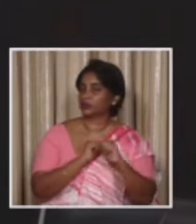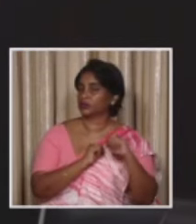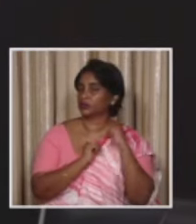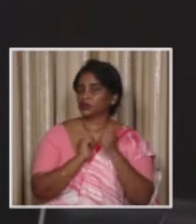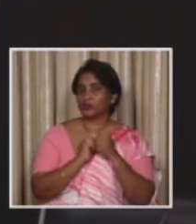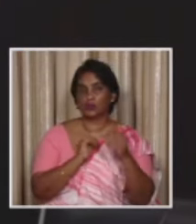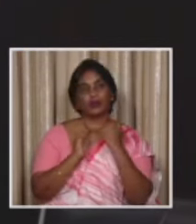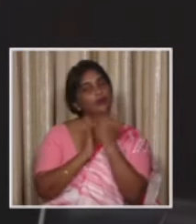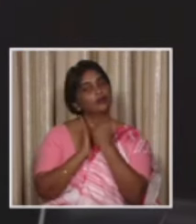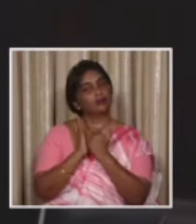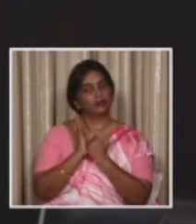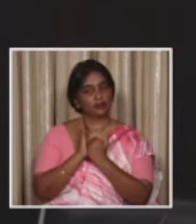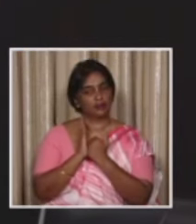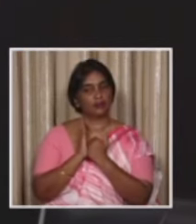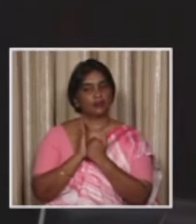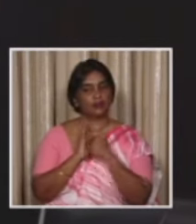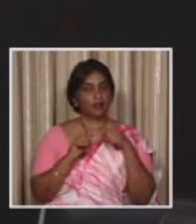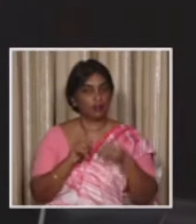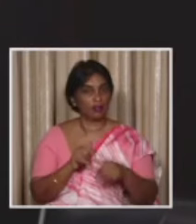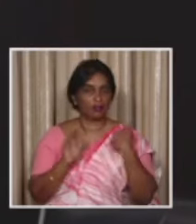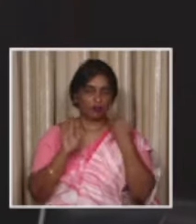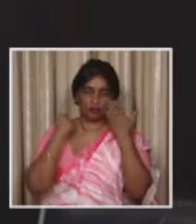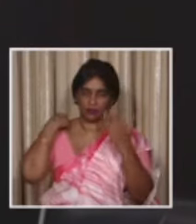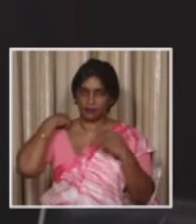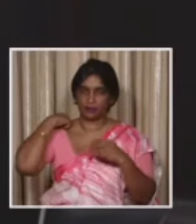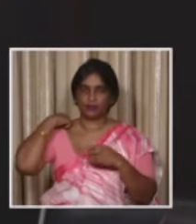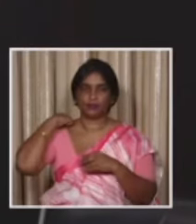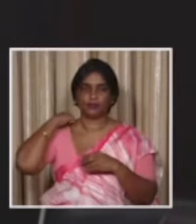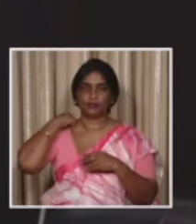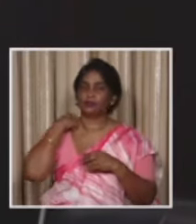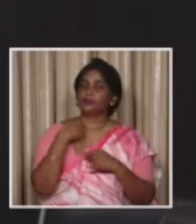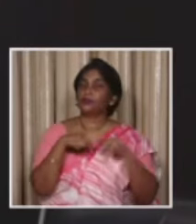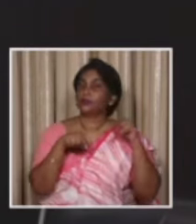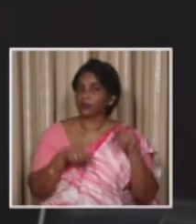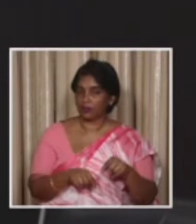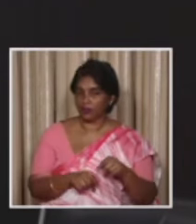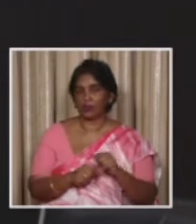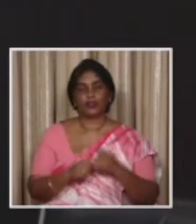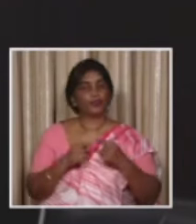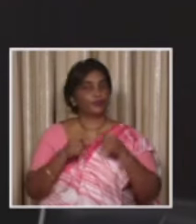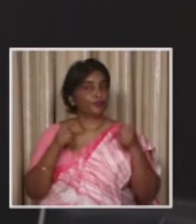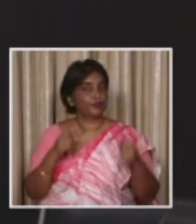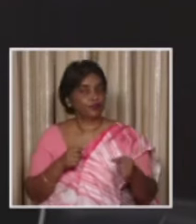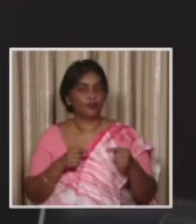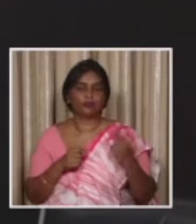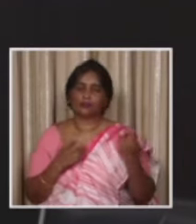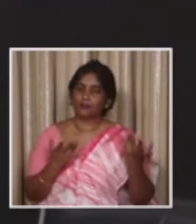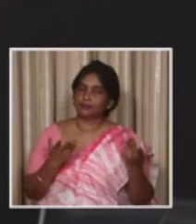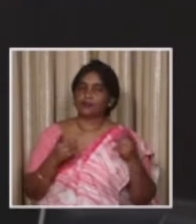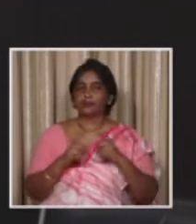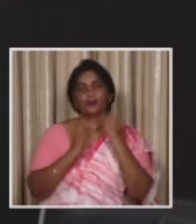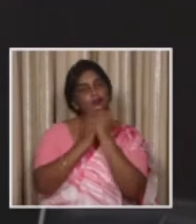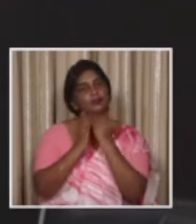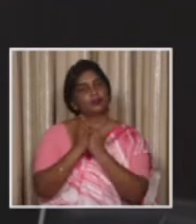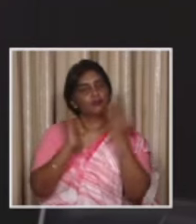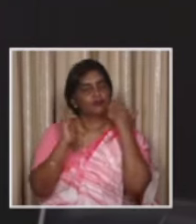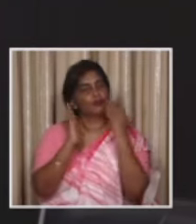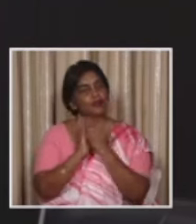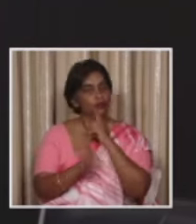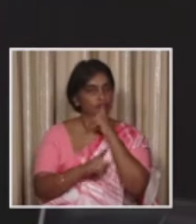ලබා දෙන වැඩපිළිවෙළ තමයි අද අපි ඉදිරිපත් කරලා තියෙන්නේ. දැන් විපක්ෂයේ ඉතින් කරුණු කාරණා